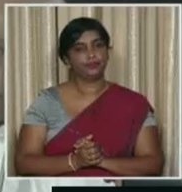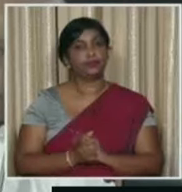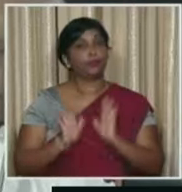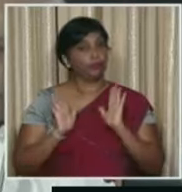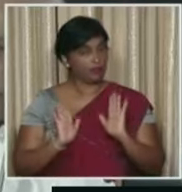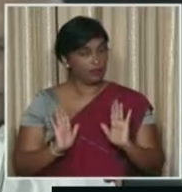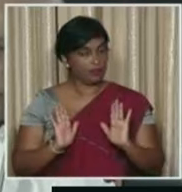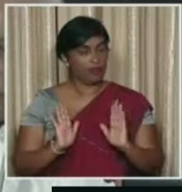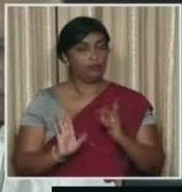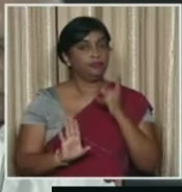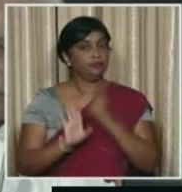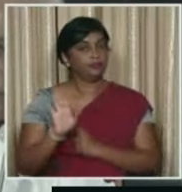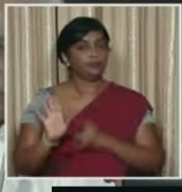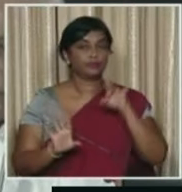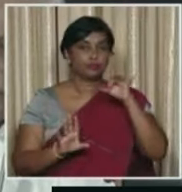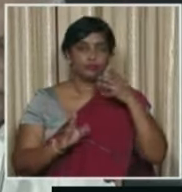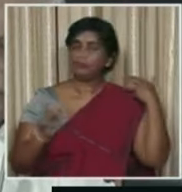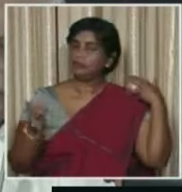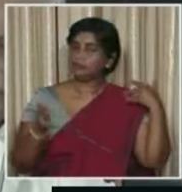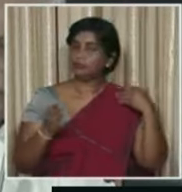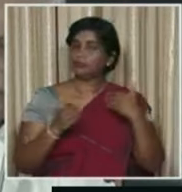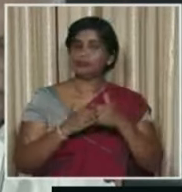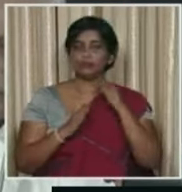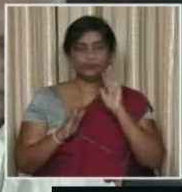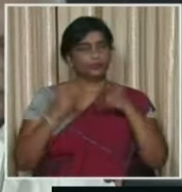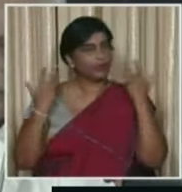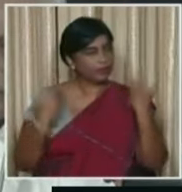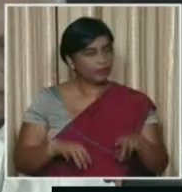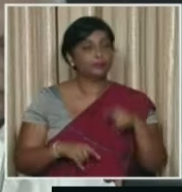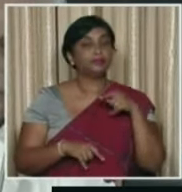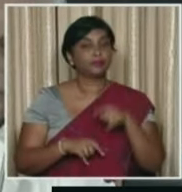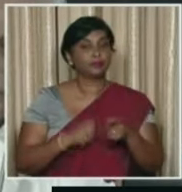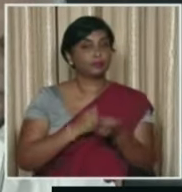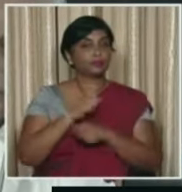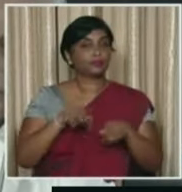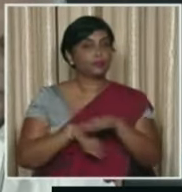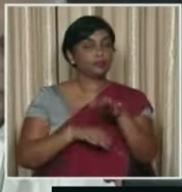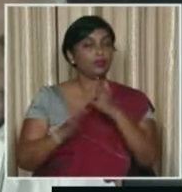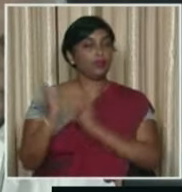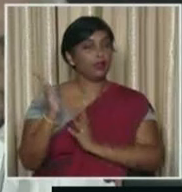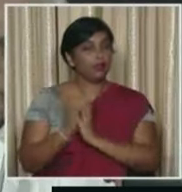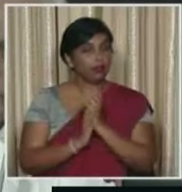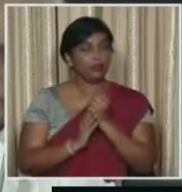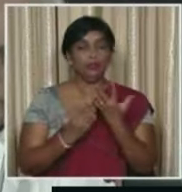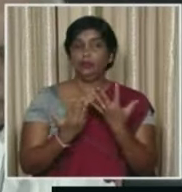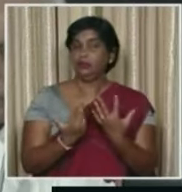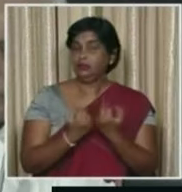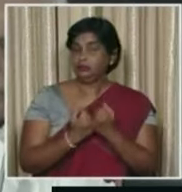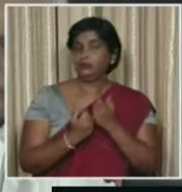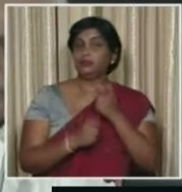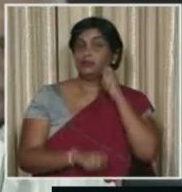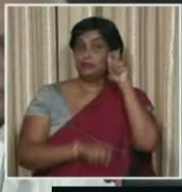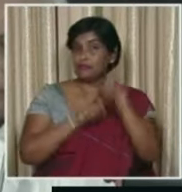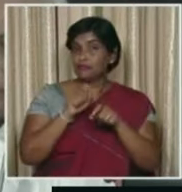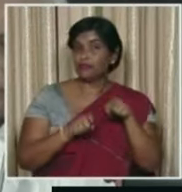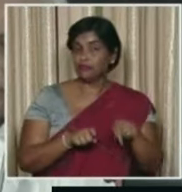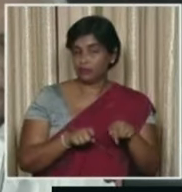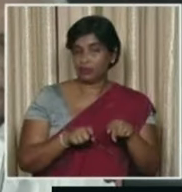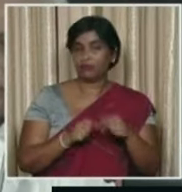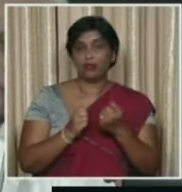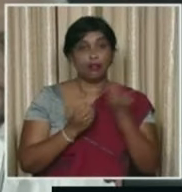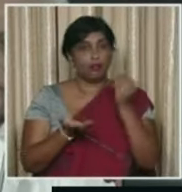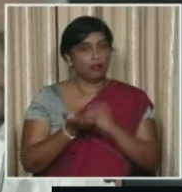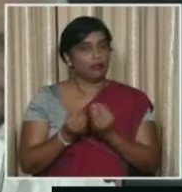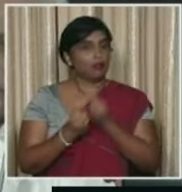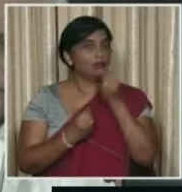හැබැයි අවුරුදු 100කට ආසන්න කාලයක් ගෙවි ගියත් මේ ගොවිවීම් වල අයිතිය ඒවා හිමි ගොවි ජනතාවට යවි පවරා